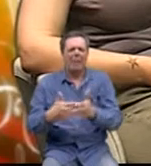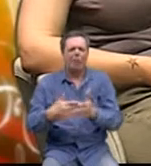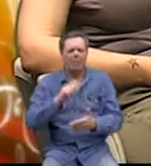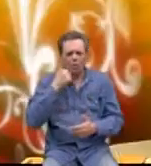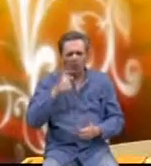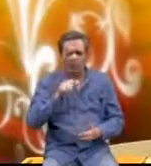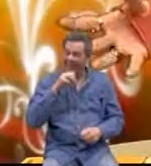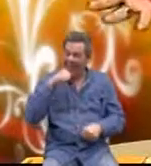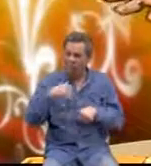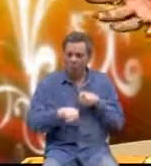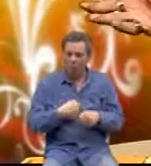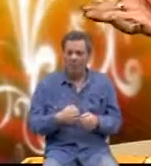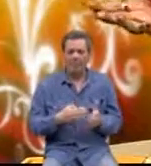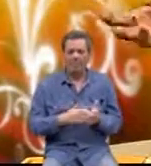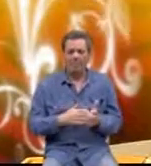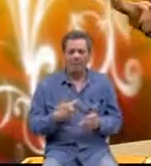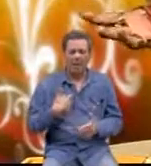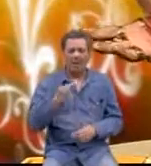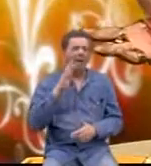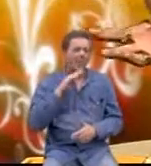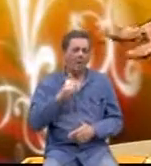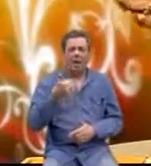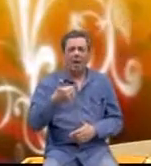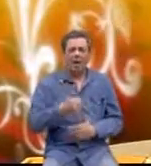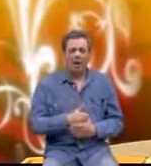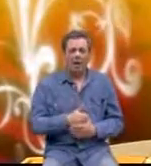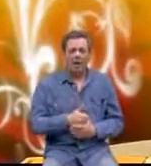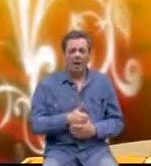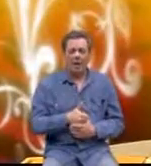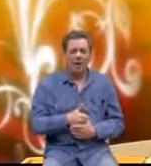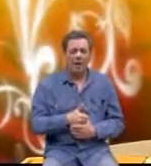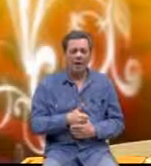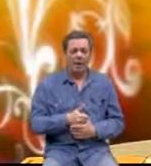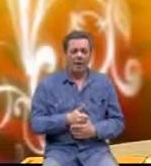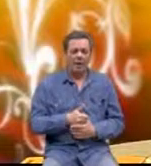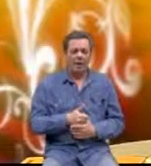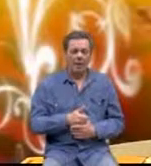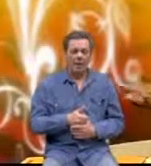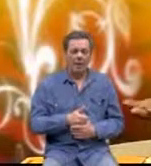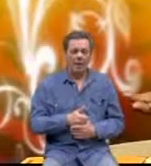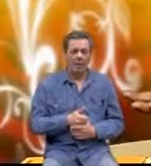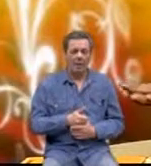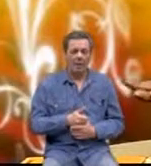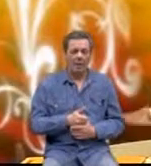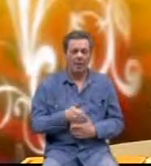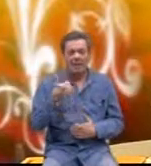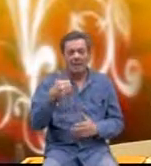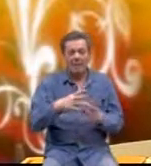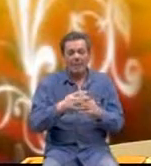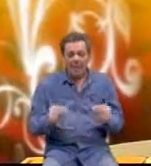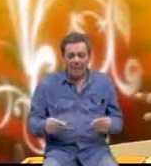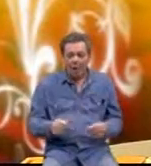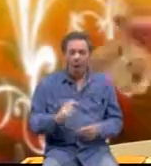i životinja, evo, ja znam dva mačka, jedan je netišta stao, drugi je bio ubijen od tuge. Mačka